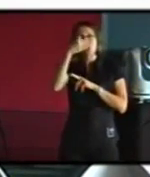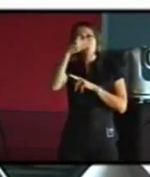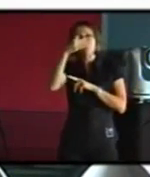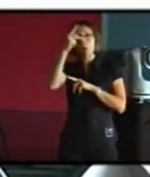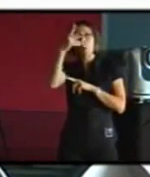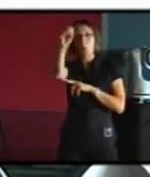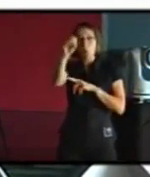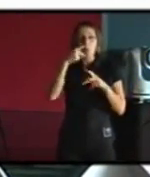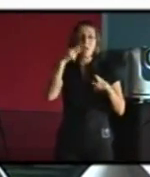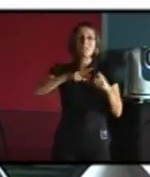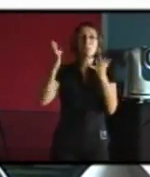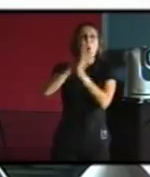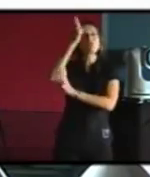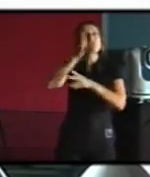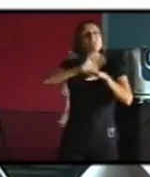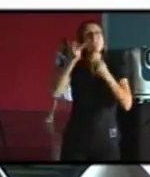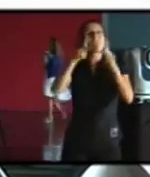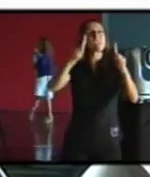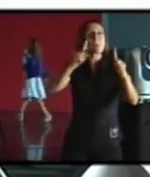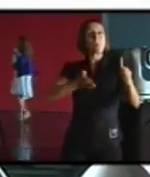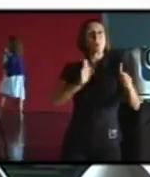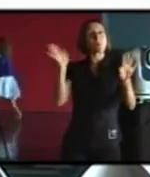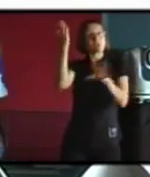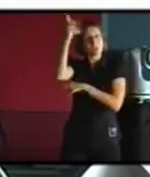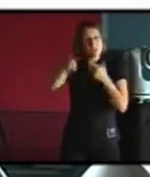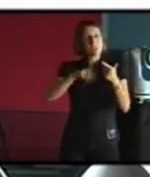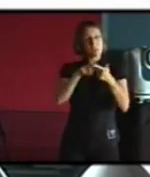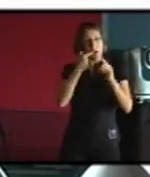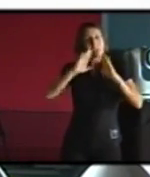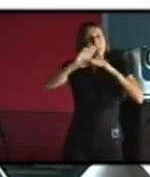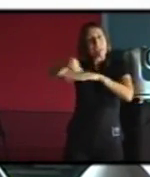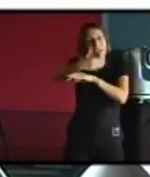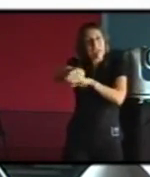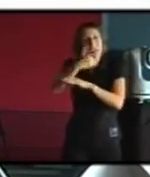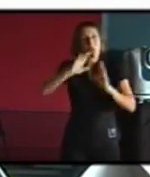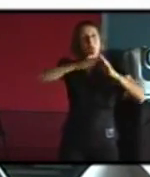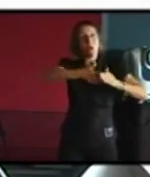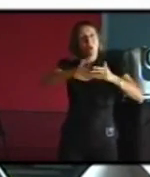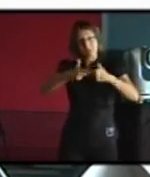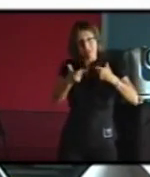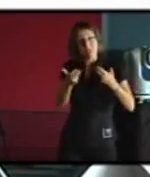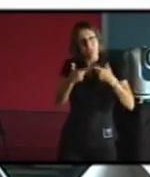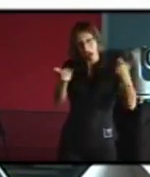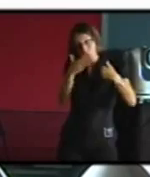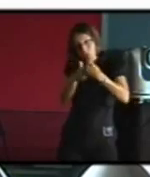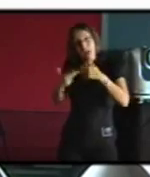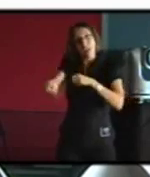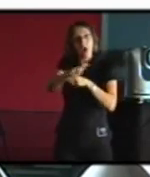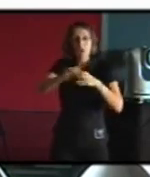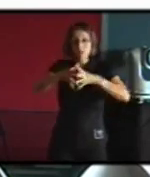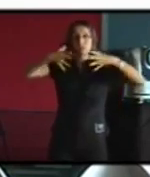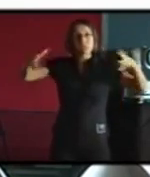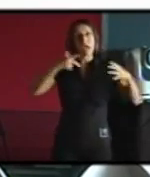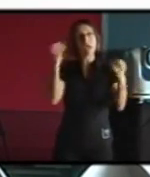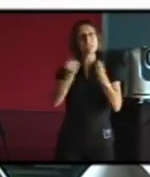le quartier de logement Ginko. Voilà, un des grands projets urbains de la ville de Bordeaux. Les bassins à flots qui ne sont pas très loin. Le lac, qui est quand même un grand parc et